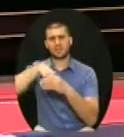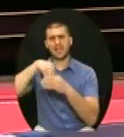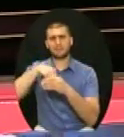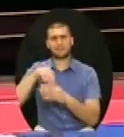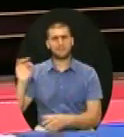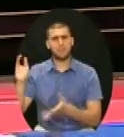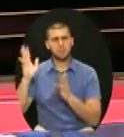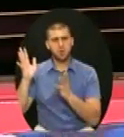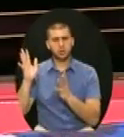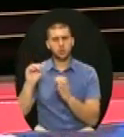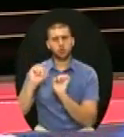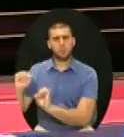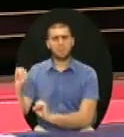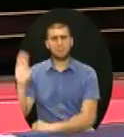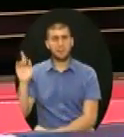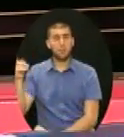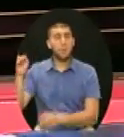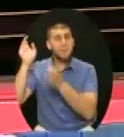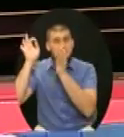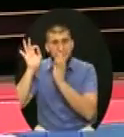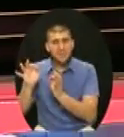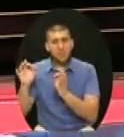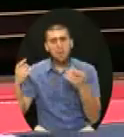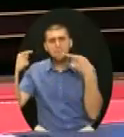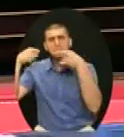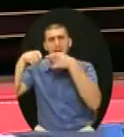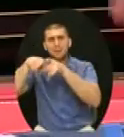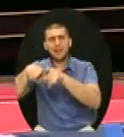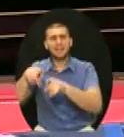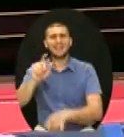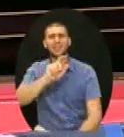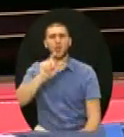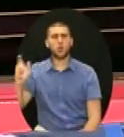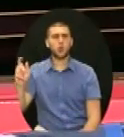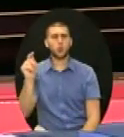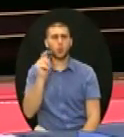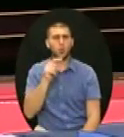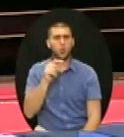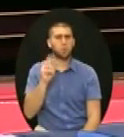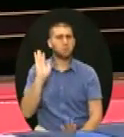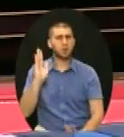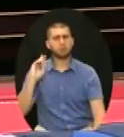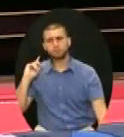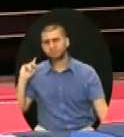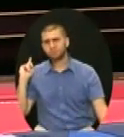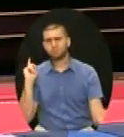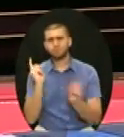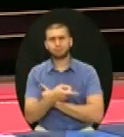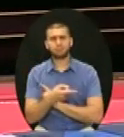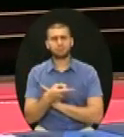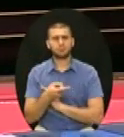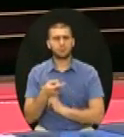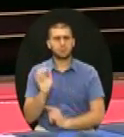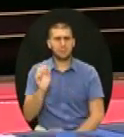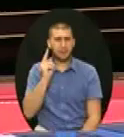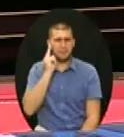שהם מאוד פרו-ביבי, הוא בדיוק מקביל לאופן שבו ידיעות אחרונות, שהוא באופן בזוי לדעתי